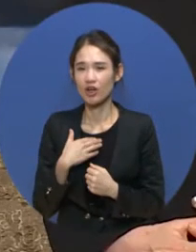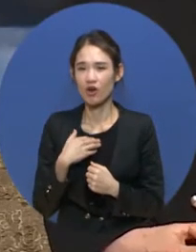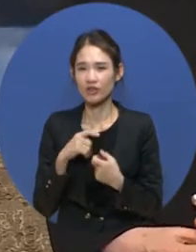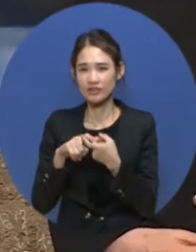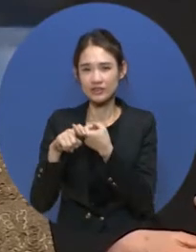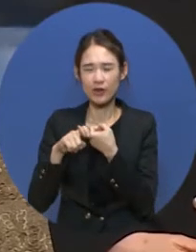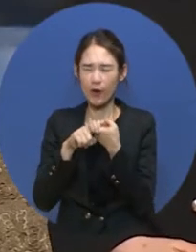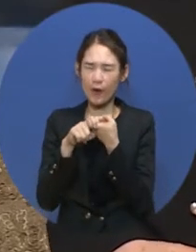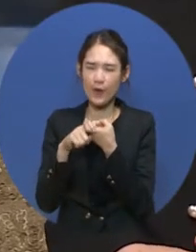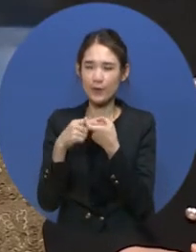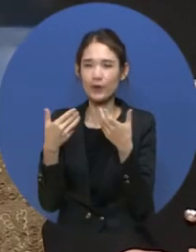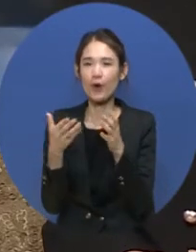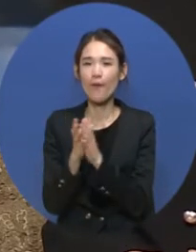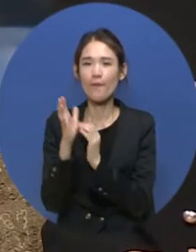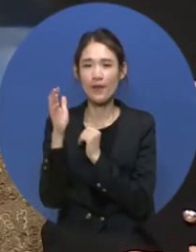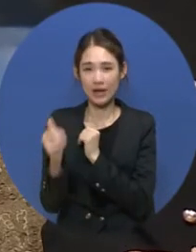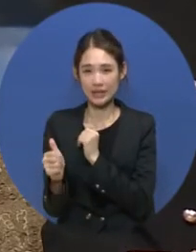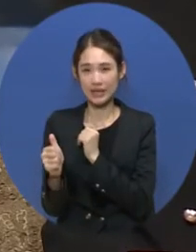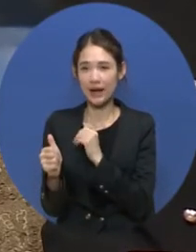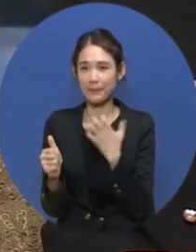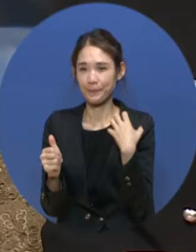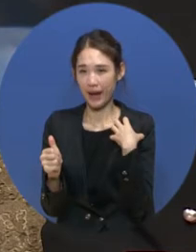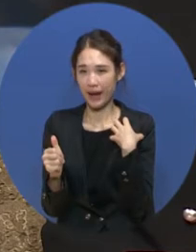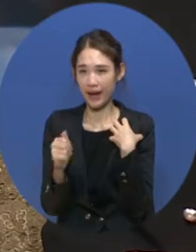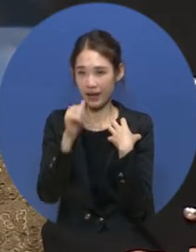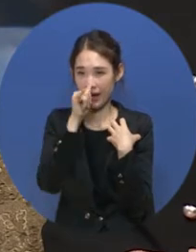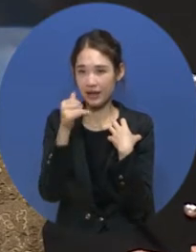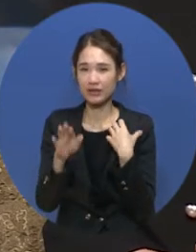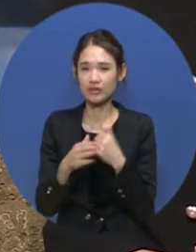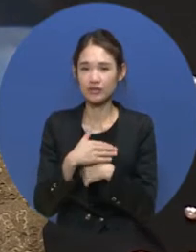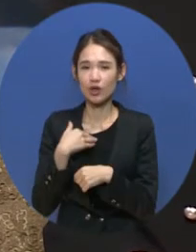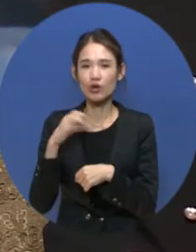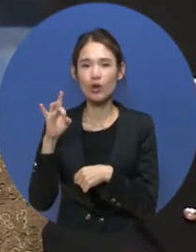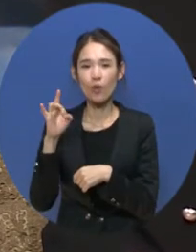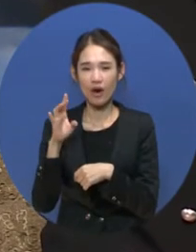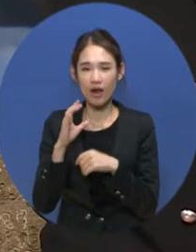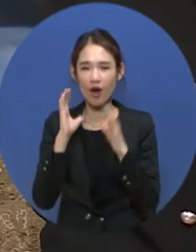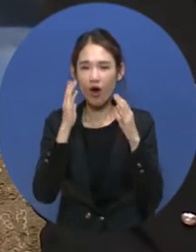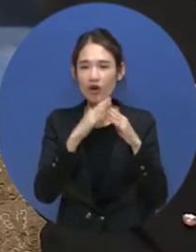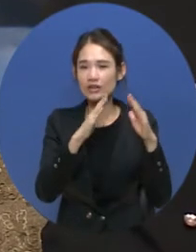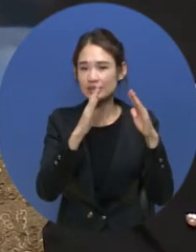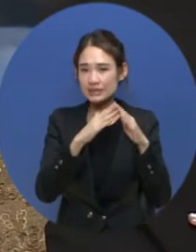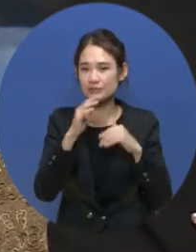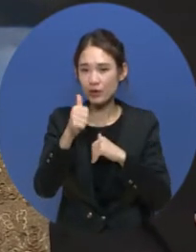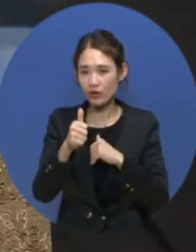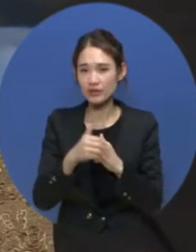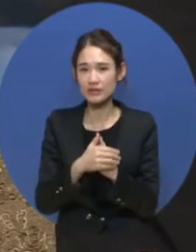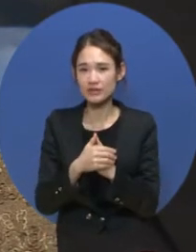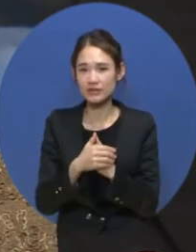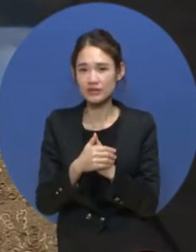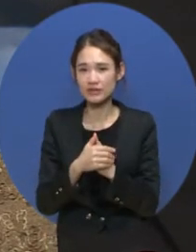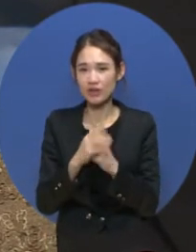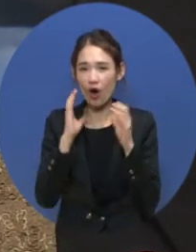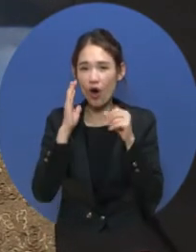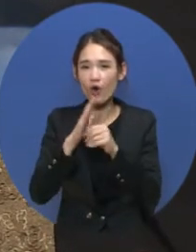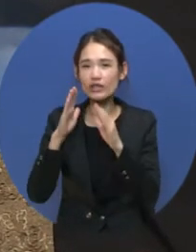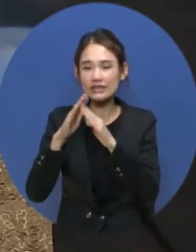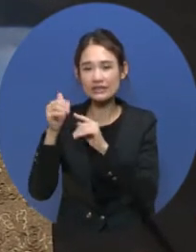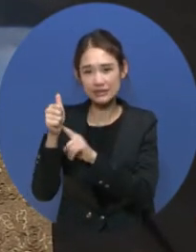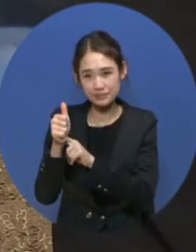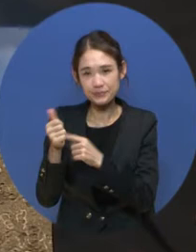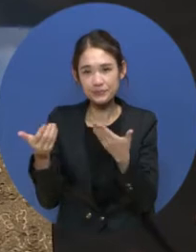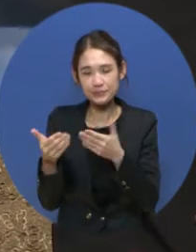저는 이 연합회 회장을 맡고 있지만 예. 사실은 저도 한 어린이집의 원장이기 때문에 네. 일단 그